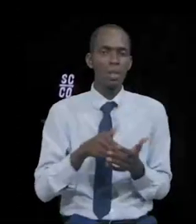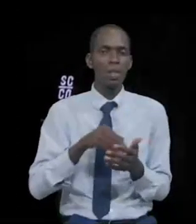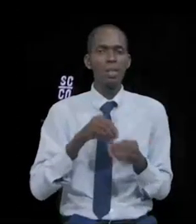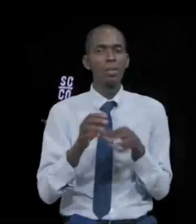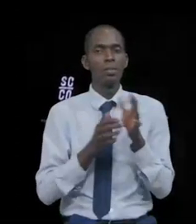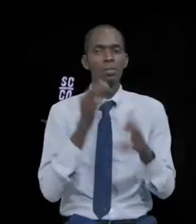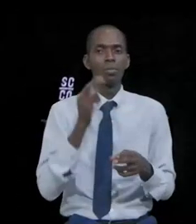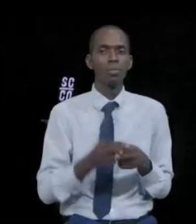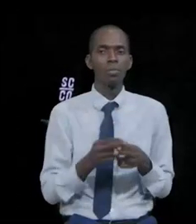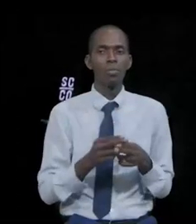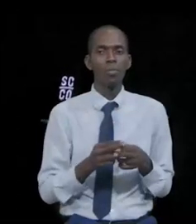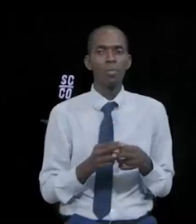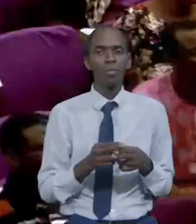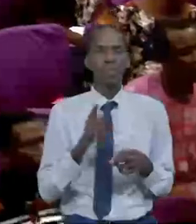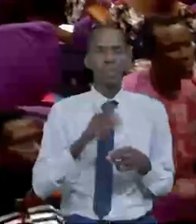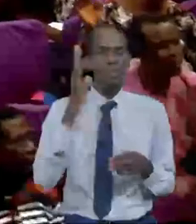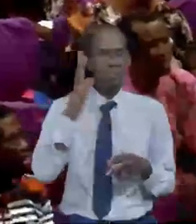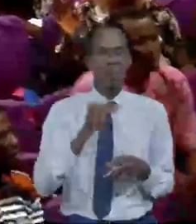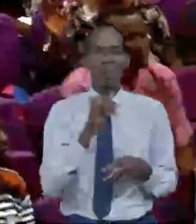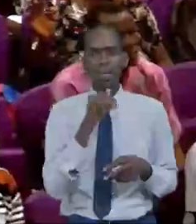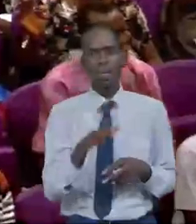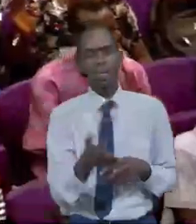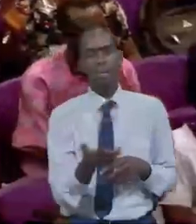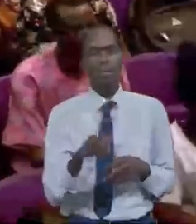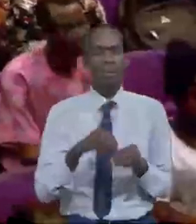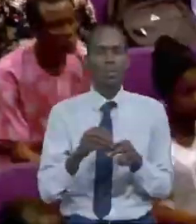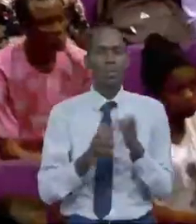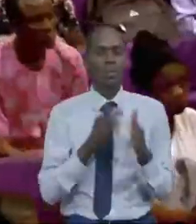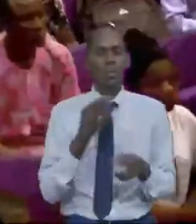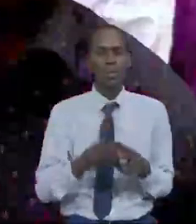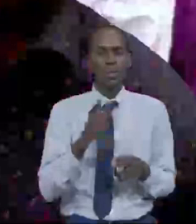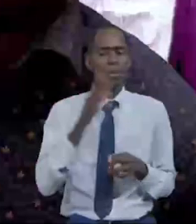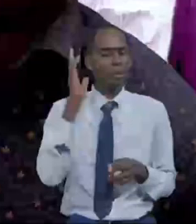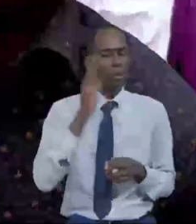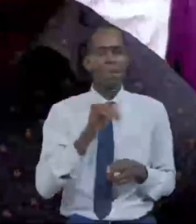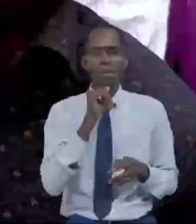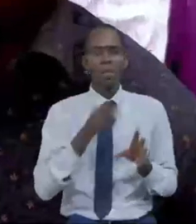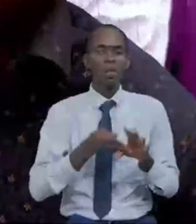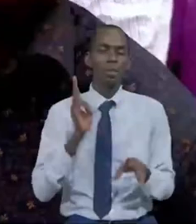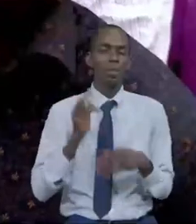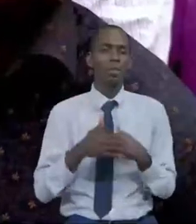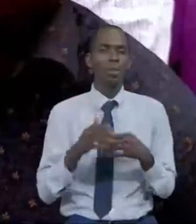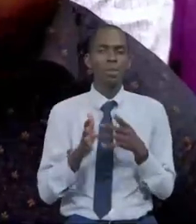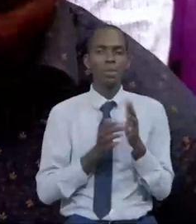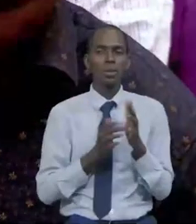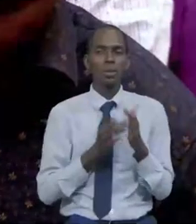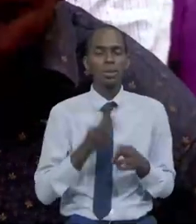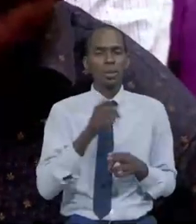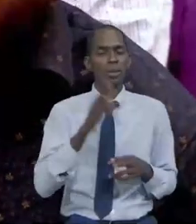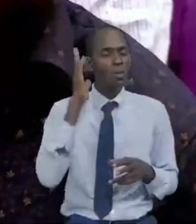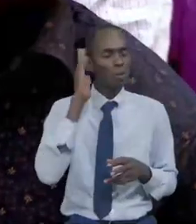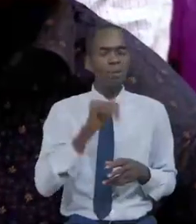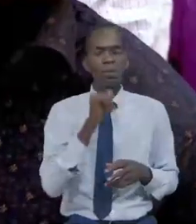affaibli. Tu ne vas pas compromettre. Tu ne vas pas faire demi-tour. Tu ne vas pas regretter